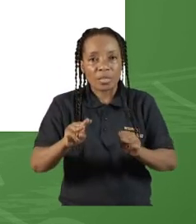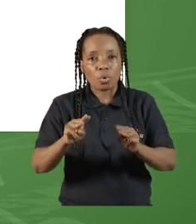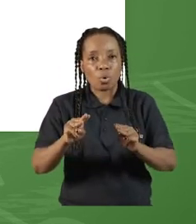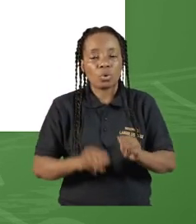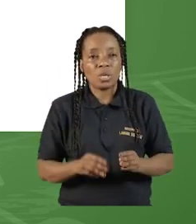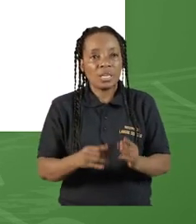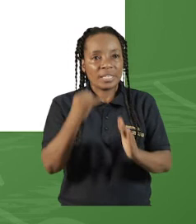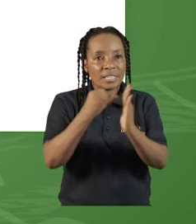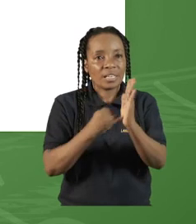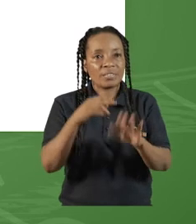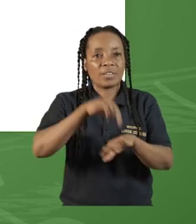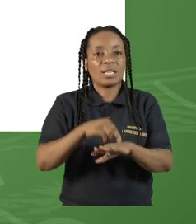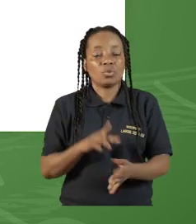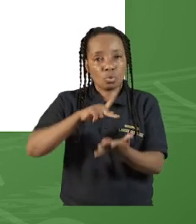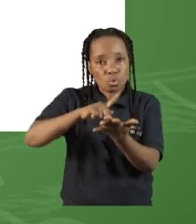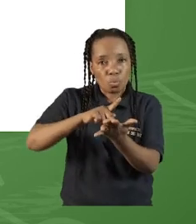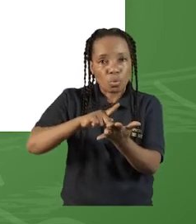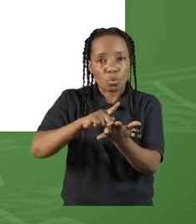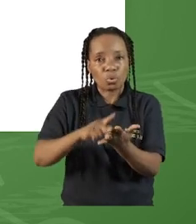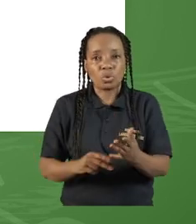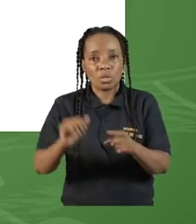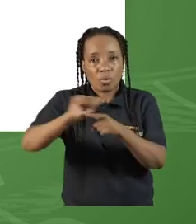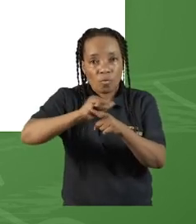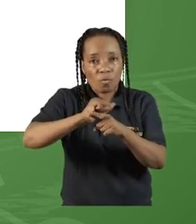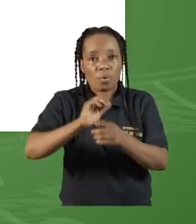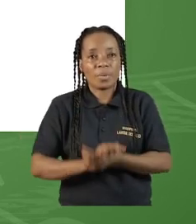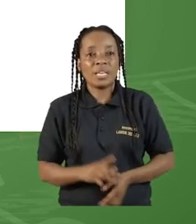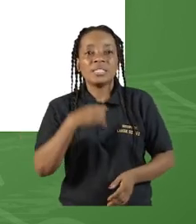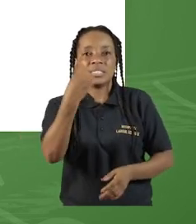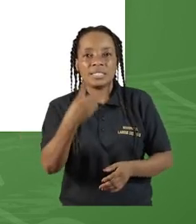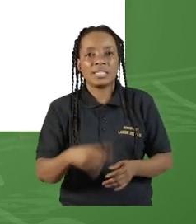Et en 4, écris l'équation bilan de cette réaction.